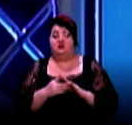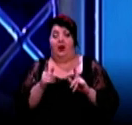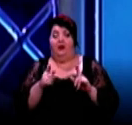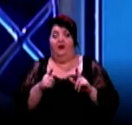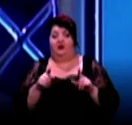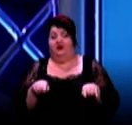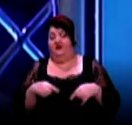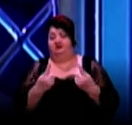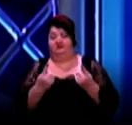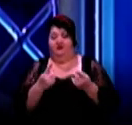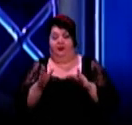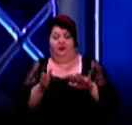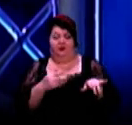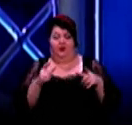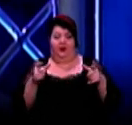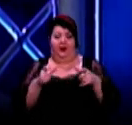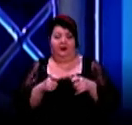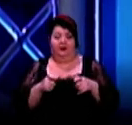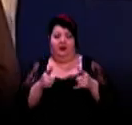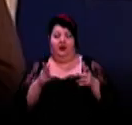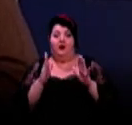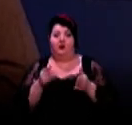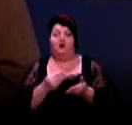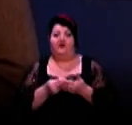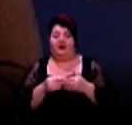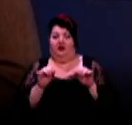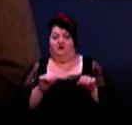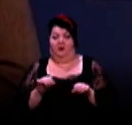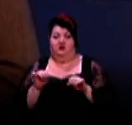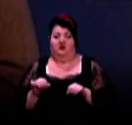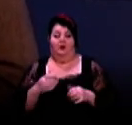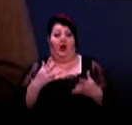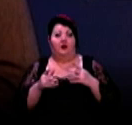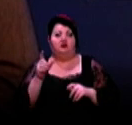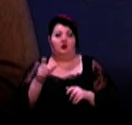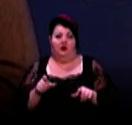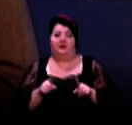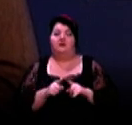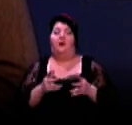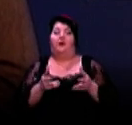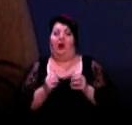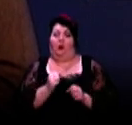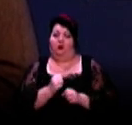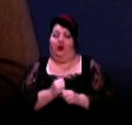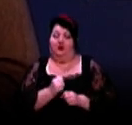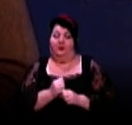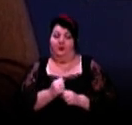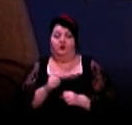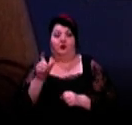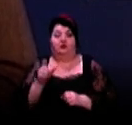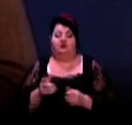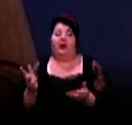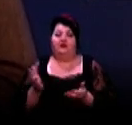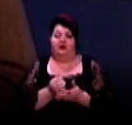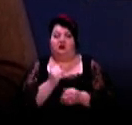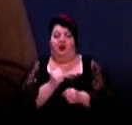карантину, і які будуть фінансові можливості самих компаній. Якщо людину все ж беруть на роботу, вона знайшла роботу